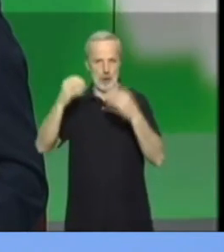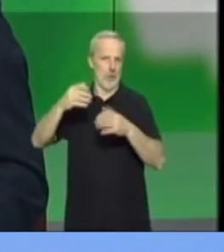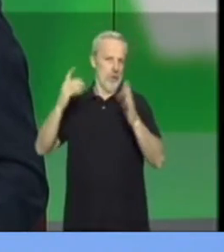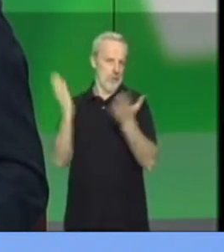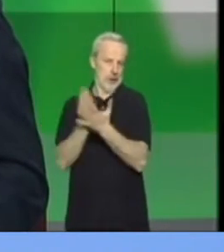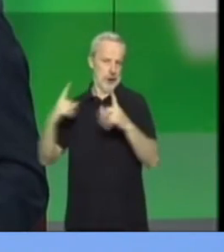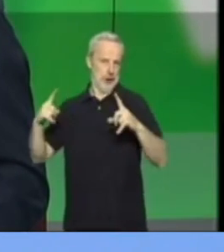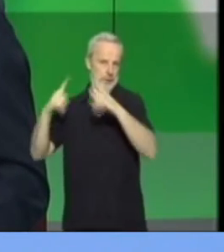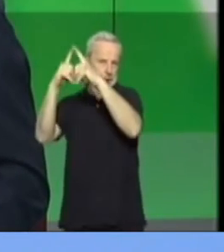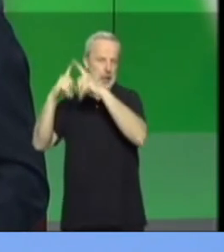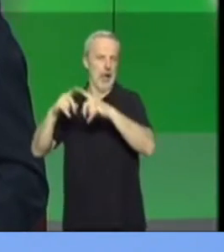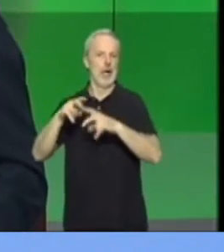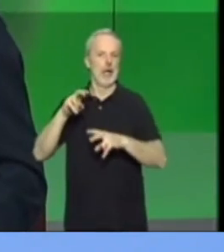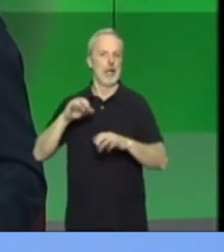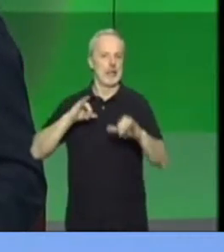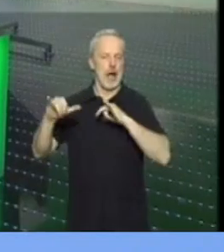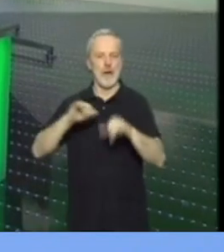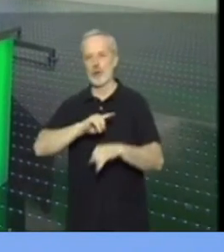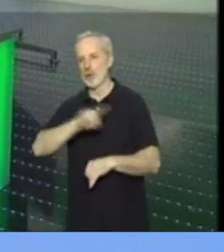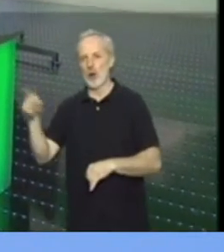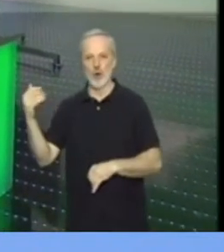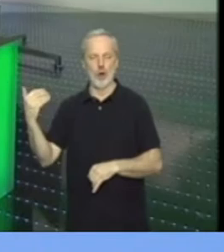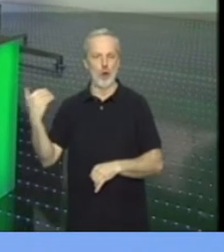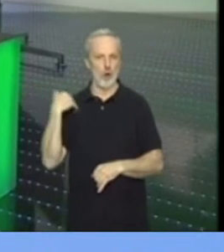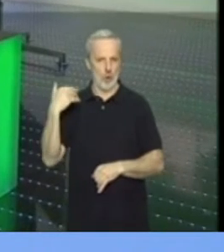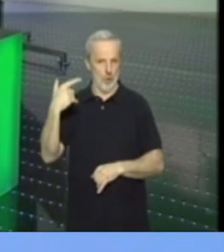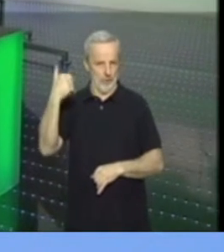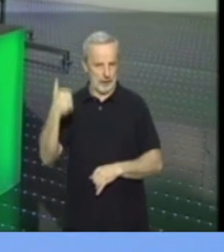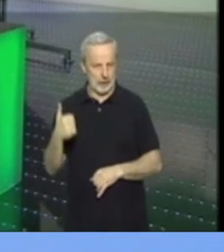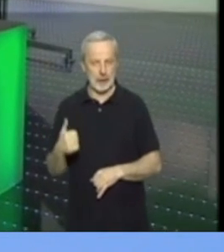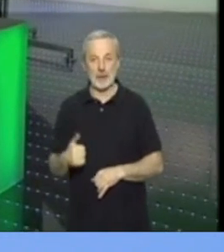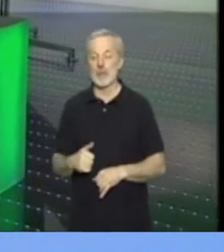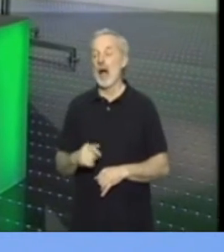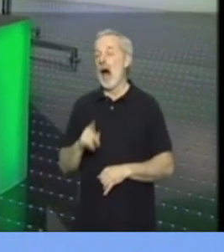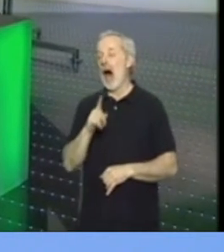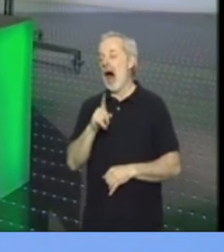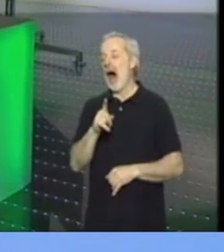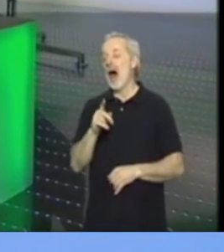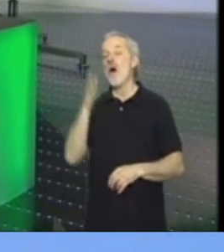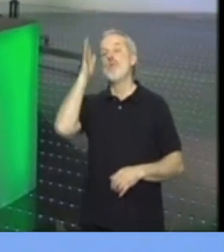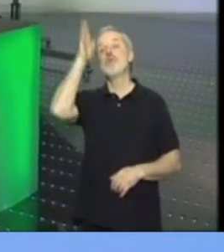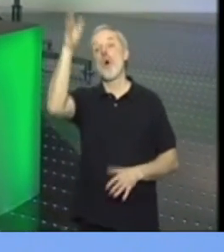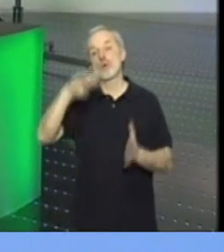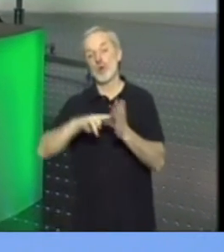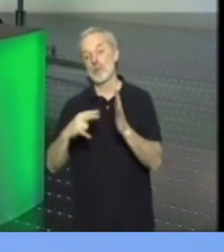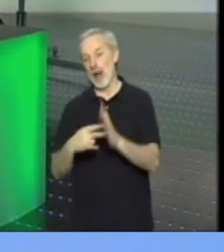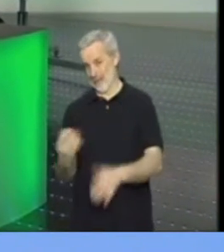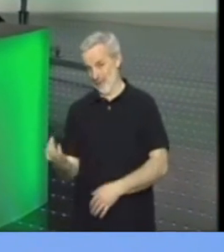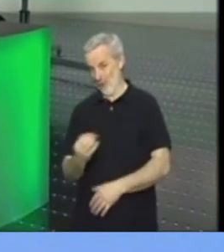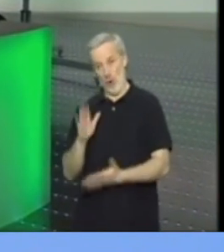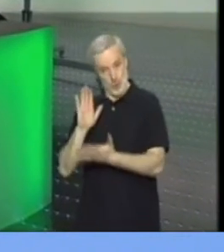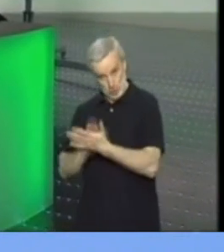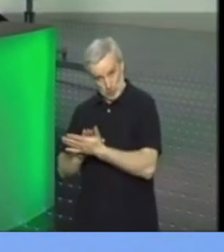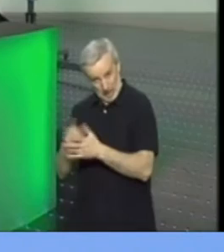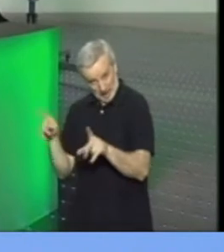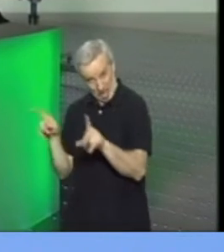dál jít ještě do další kategorie, teď myslím věkové, a nebo třeba rozšířit tenhle závod, a